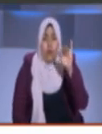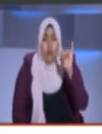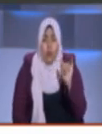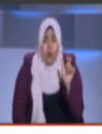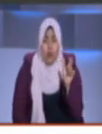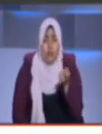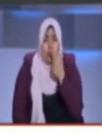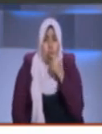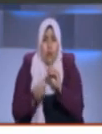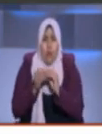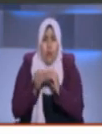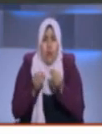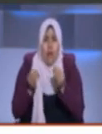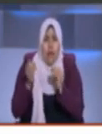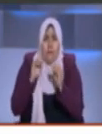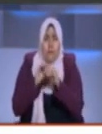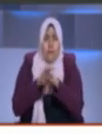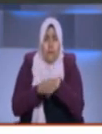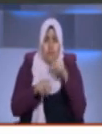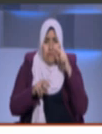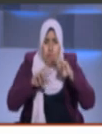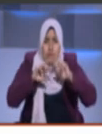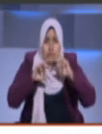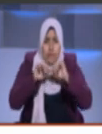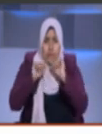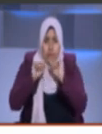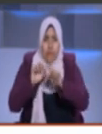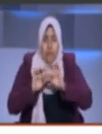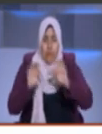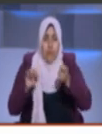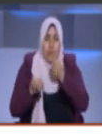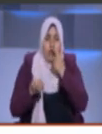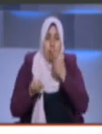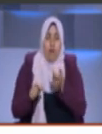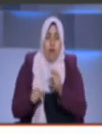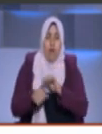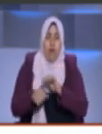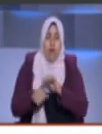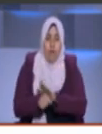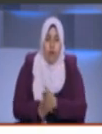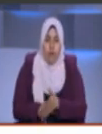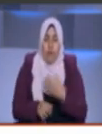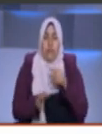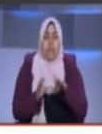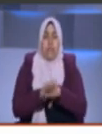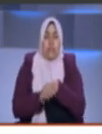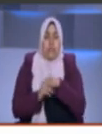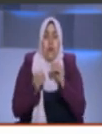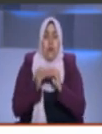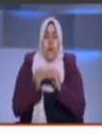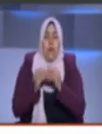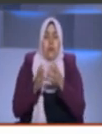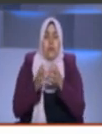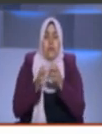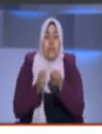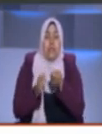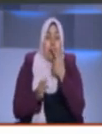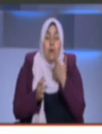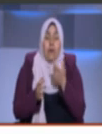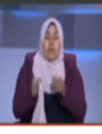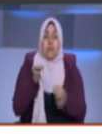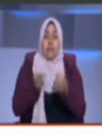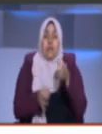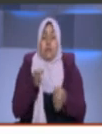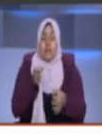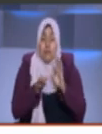ومنخرطة تماما في الدراسات المتعلقة بإيجاد لقاح لكورونا. كيف يبدو الوضع الآن سياسيا؟ يعني هل ما